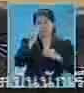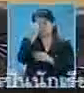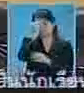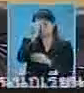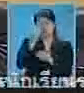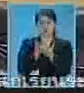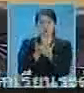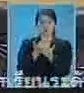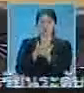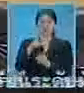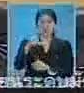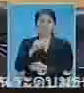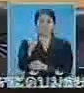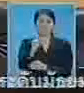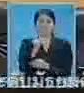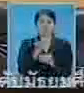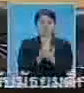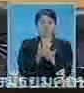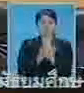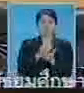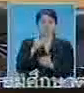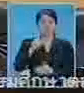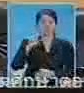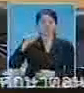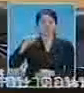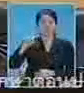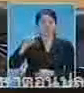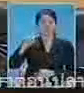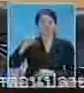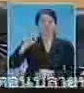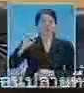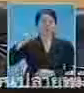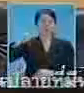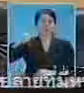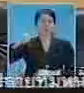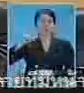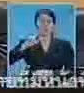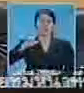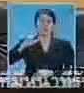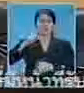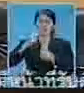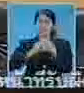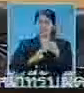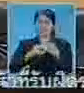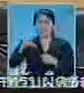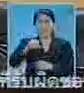น 180,000 ล้านเหรียญสหรัฐนี้เพื่อที่จะฟื้นฟูประเทศของเขาช่วยเหลือพี่น้องประชาชนชาวญี่ปุ่น